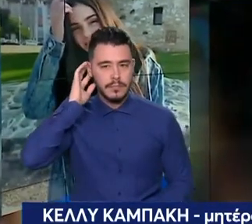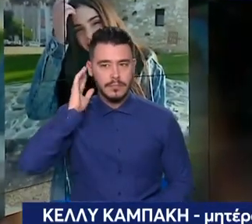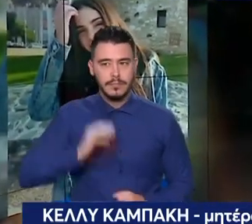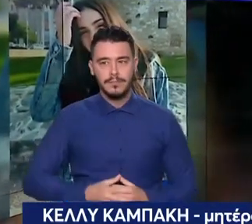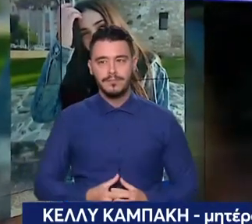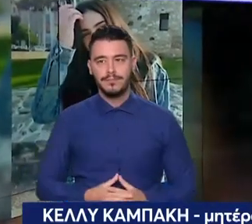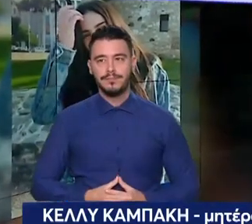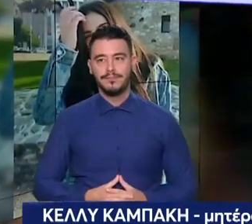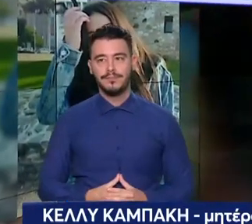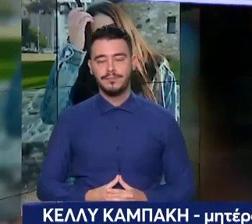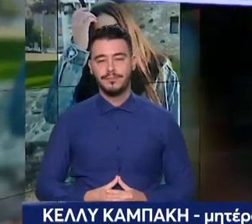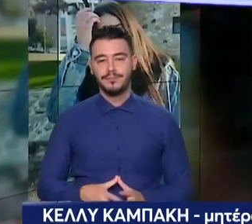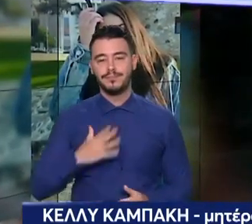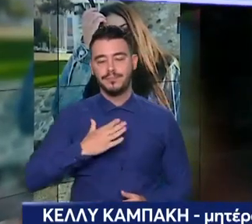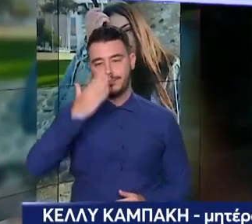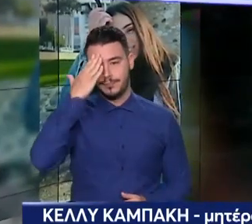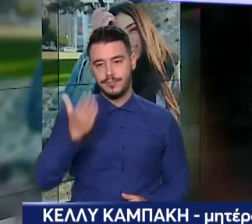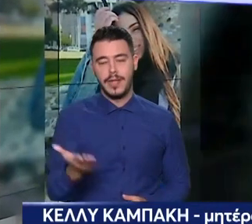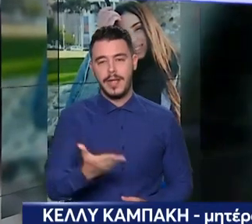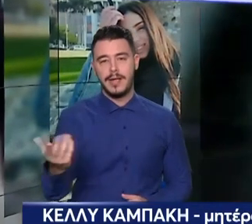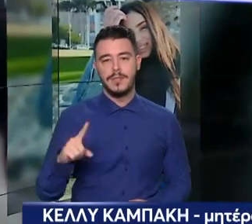Κύριε Βαγγελάτο, καλησπέρα σε όλους σας.